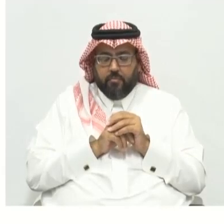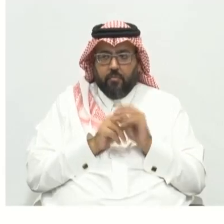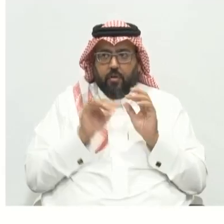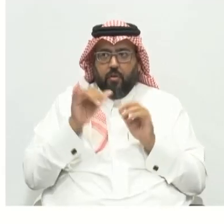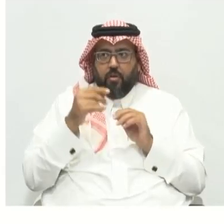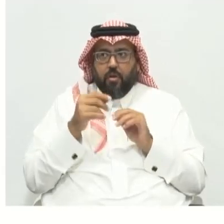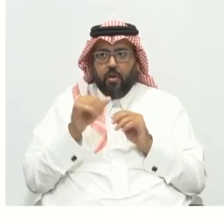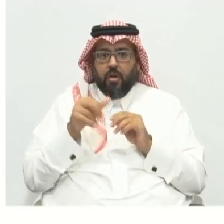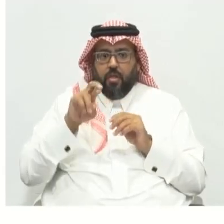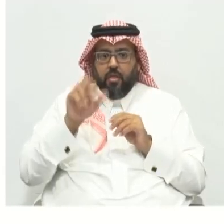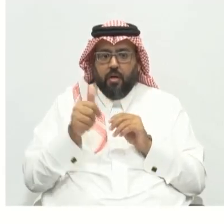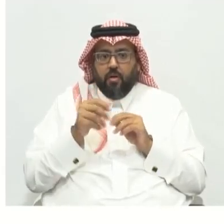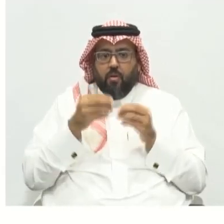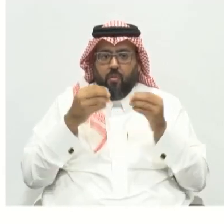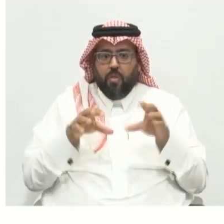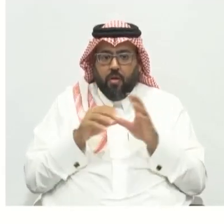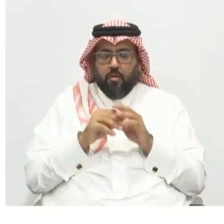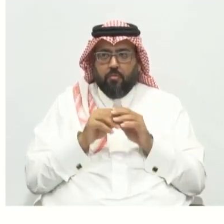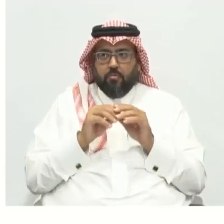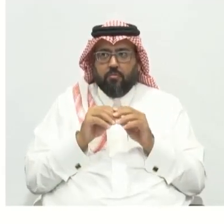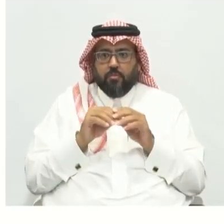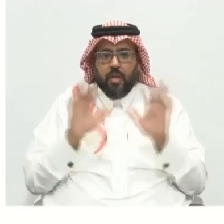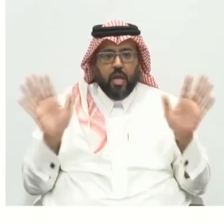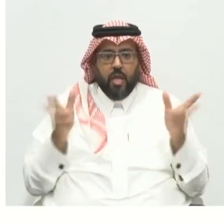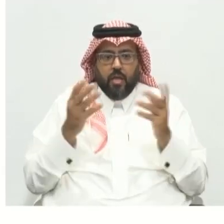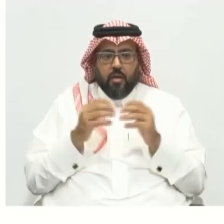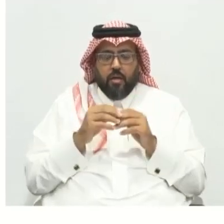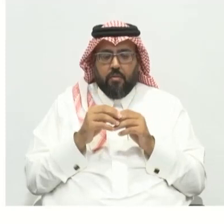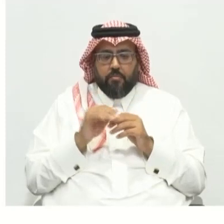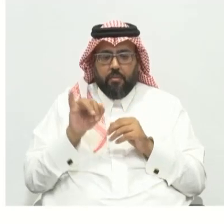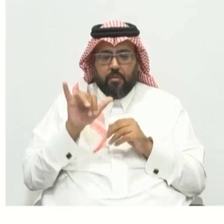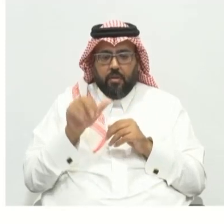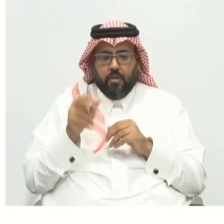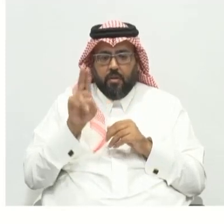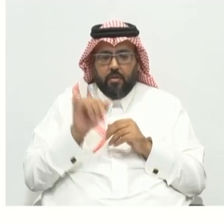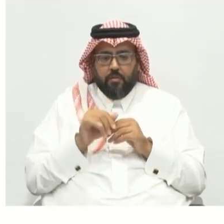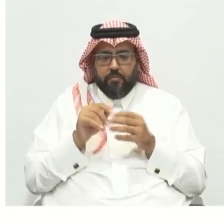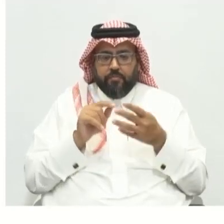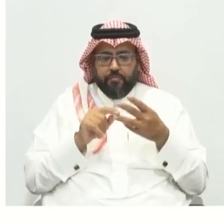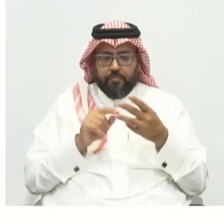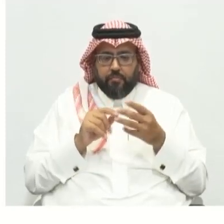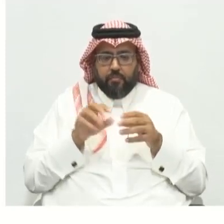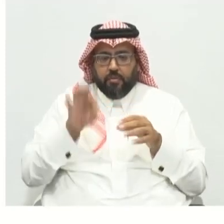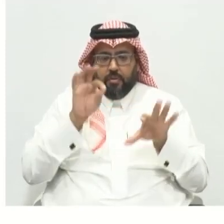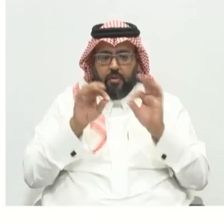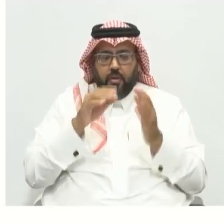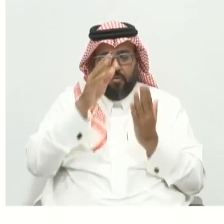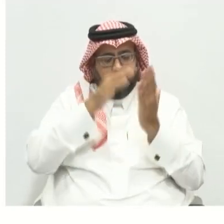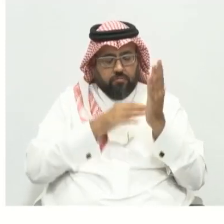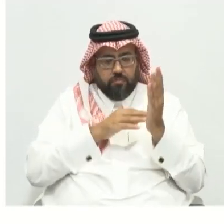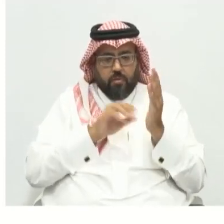ايذاء او اهمالا تعرض الطفل لاي مما يت في الفقره الثانيه عدم استخراج وثائق